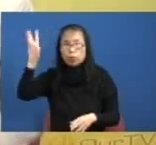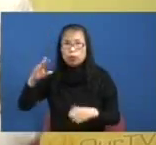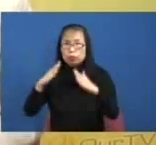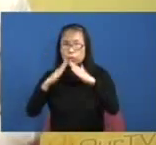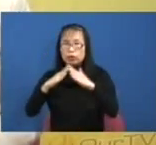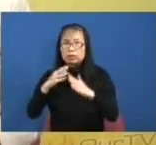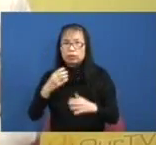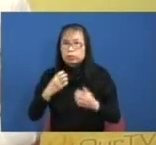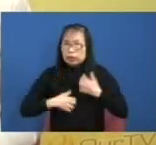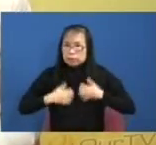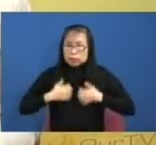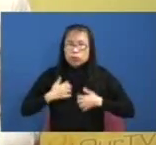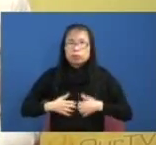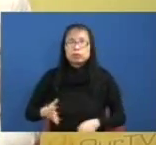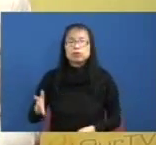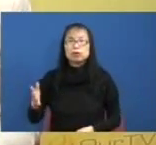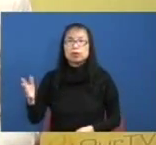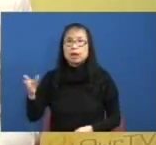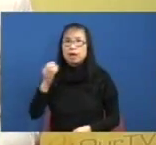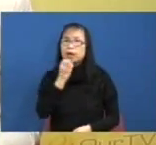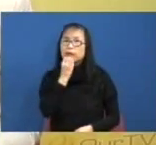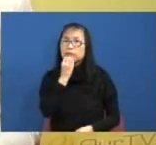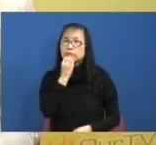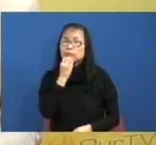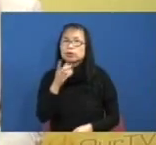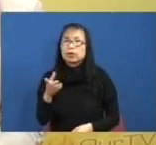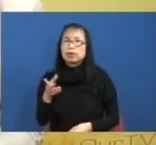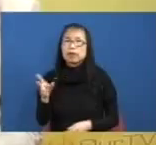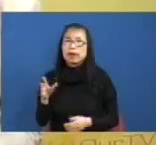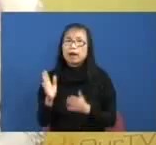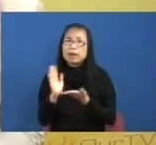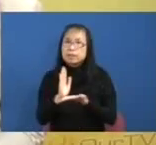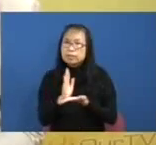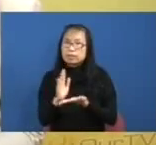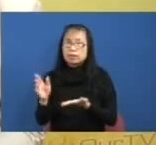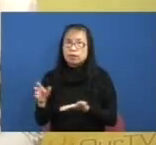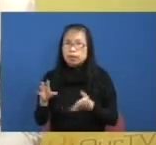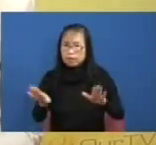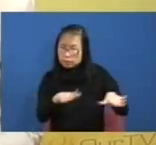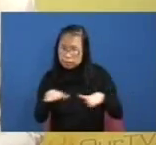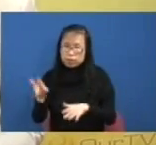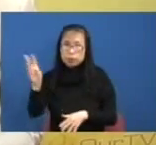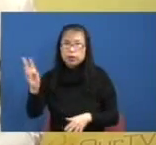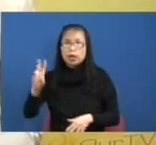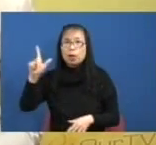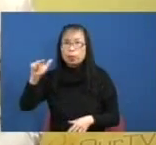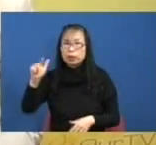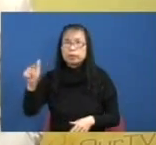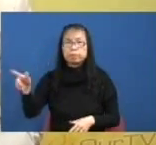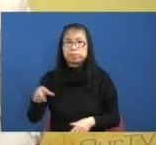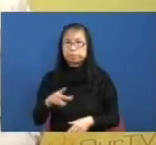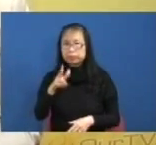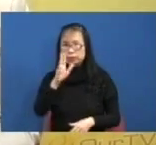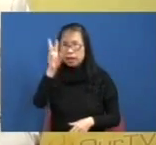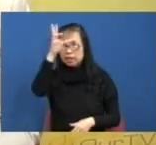本即係東京或者即係應該仙台嗰邊啦，有啲水咧都受污染啦。咁但係我哋水務署